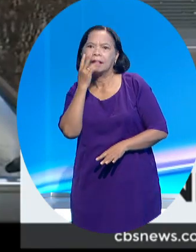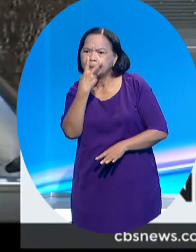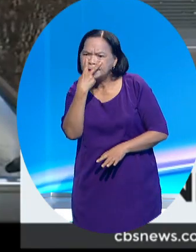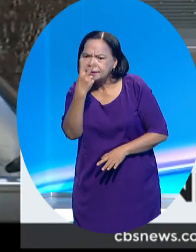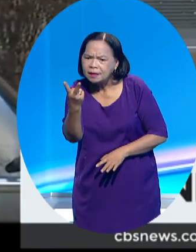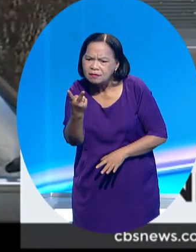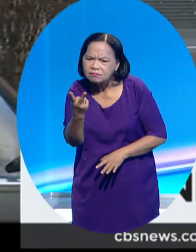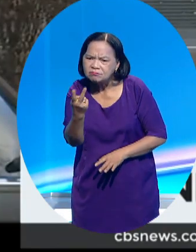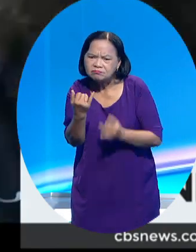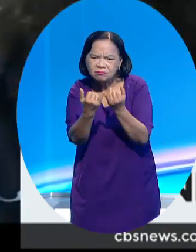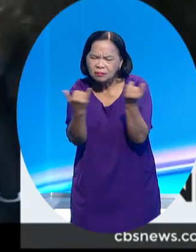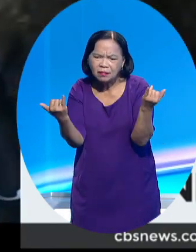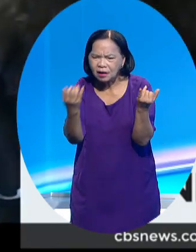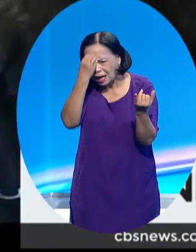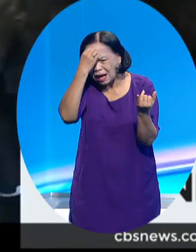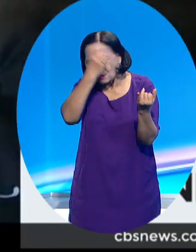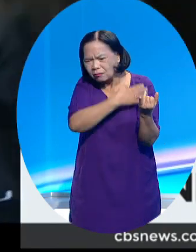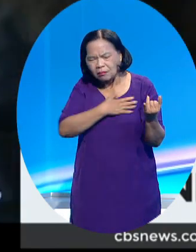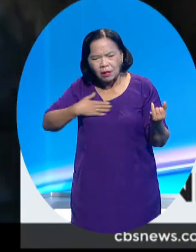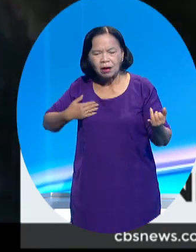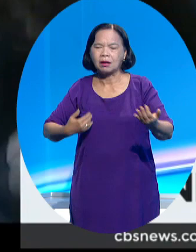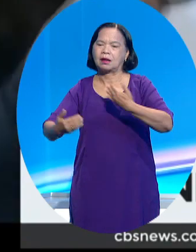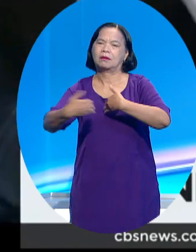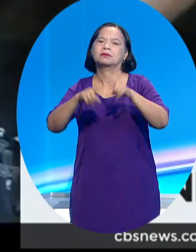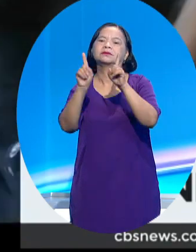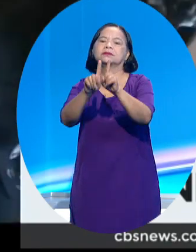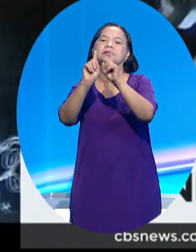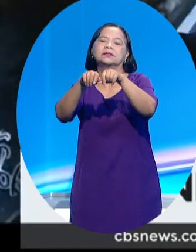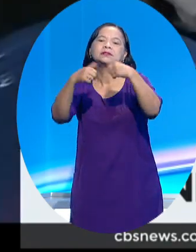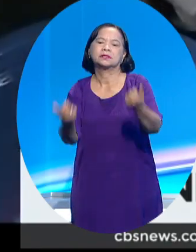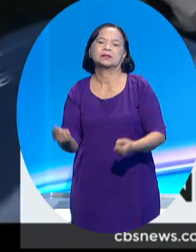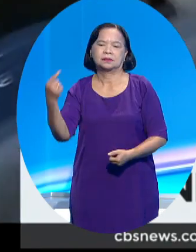và cũng chưa rõ những ngày học kéo dài hơn sẽ ảnh hưởng như thế nào đến học sinh.